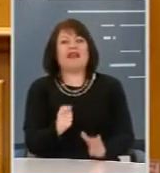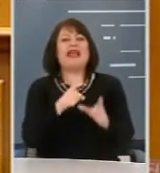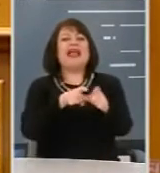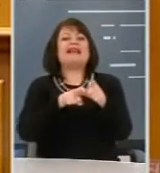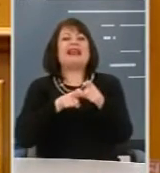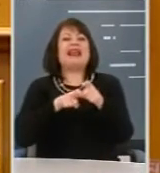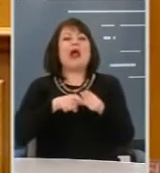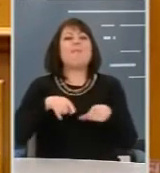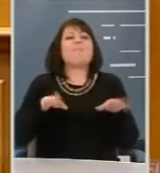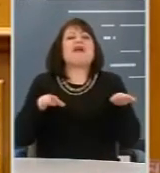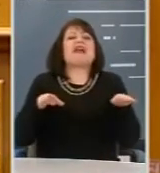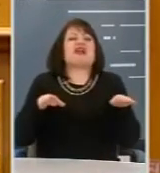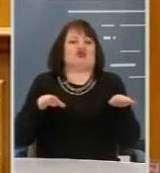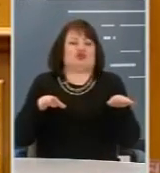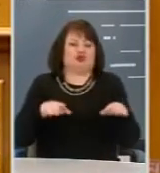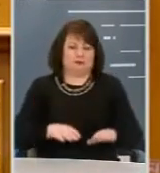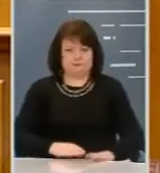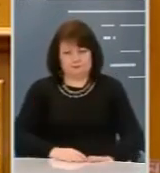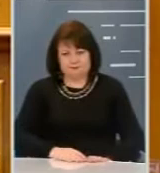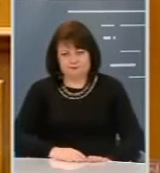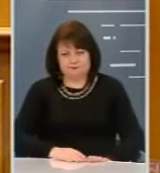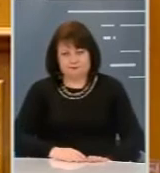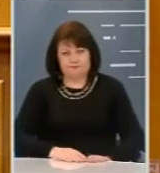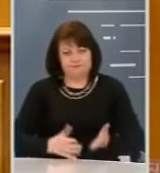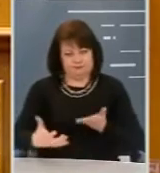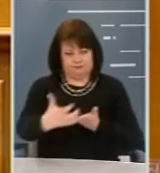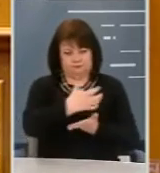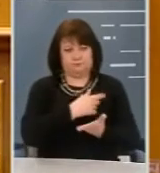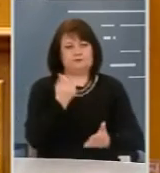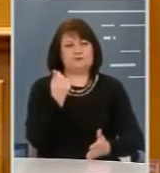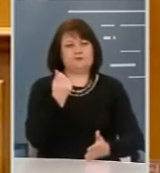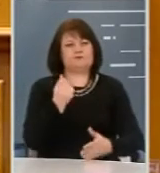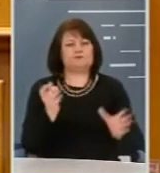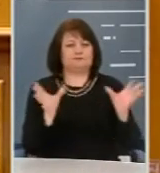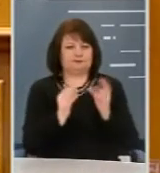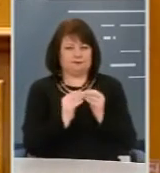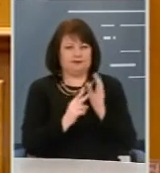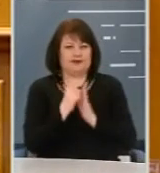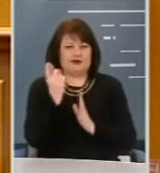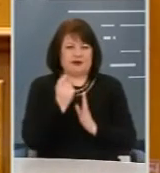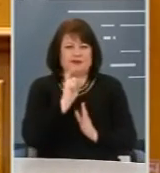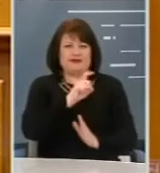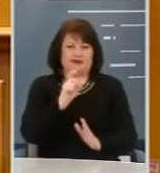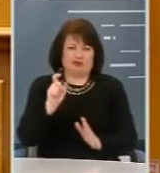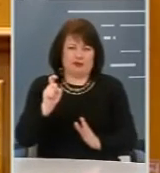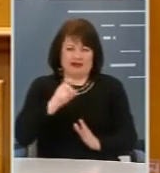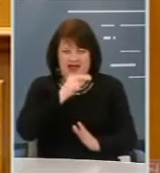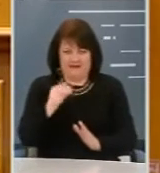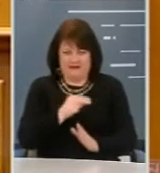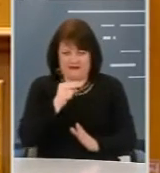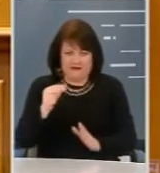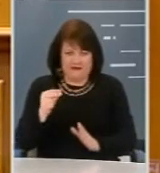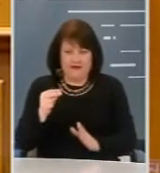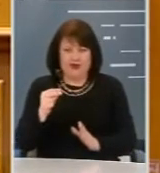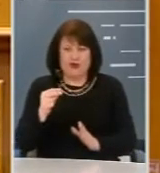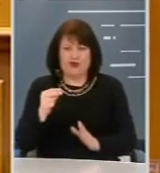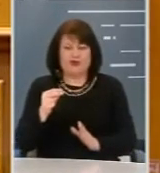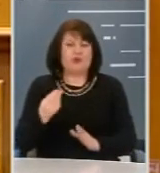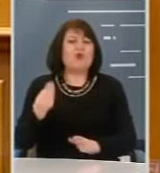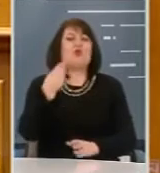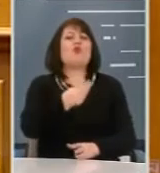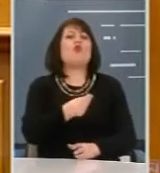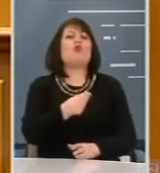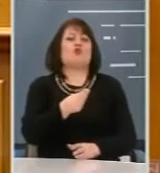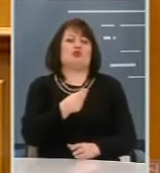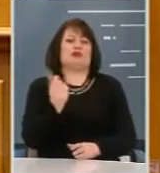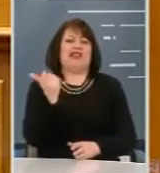εταιρεία Πίγασος. Τα χρήματα τα οποία εισπράχθηκαν, συνολικά 12,5 εκατομμύρια ευρώ, ούτε καν αποδόθηκαν για